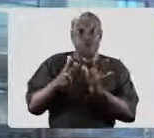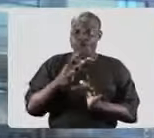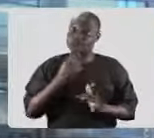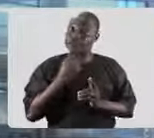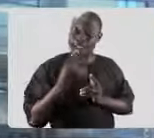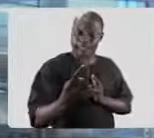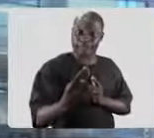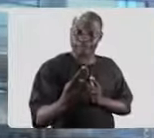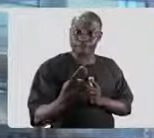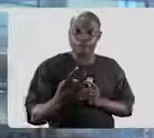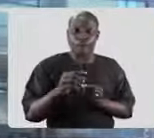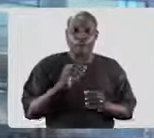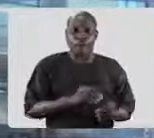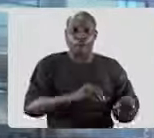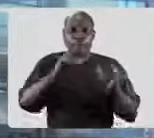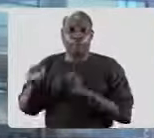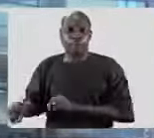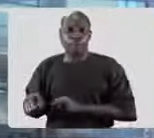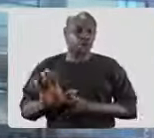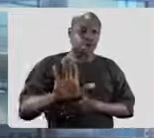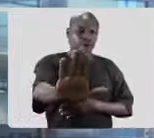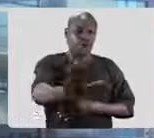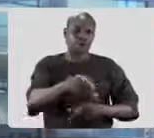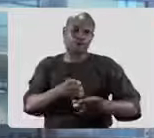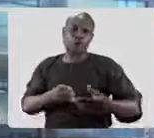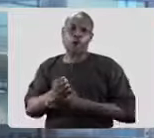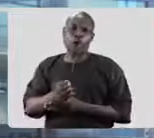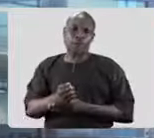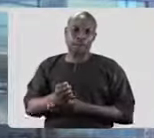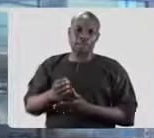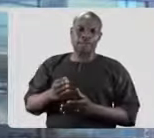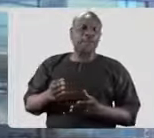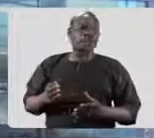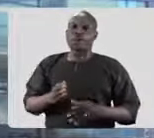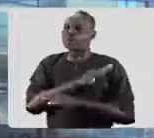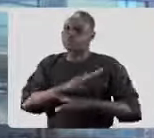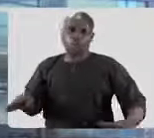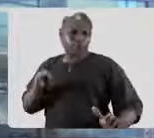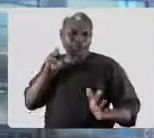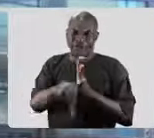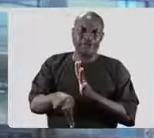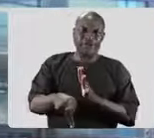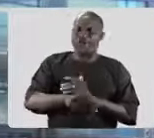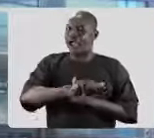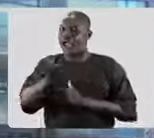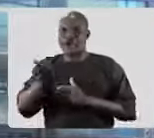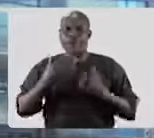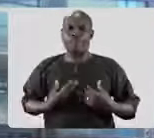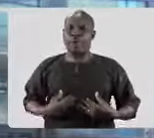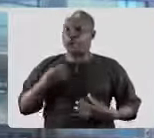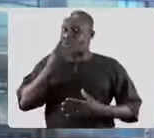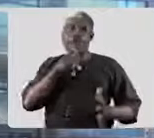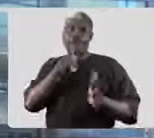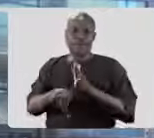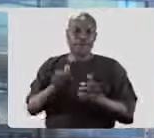Christ said, put your sword in its place, for all who take the sword will perish by